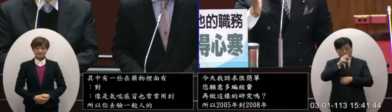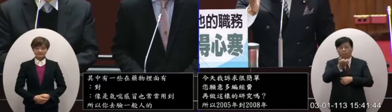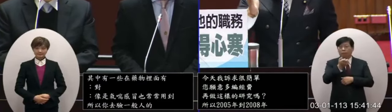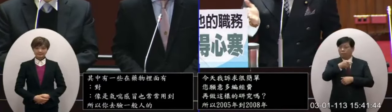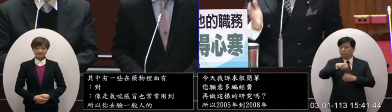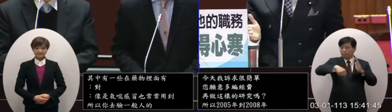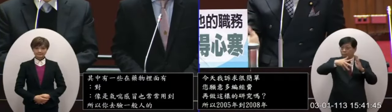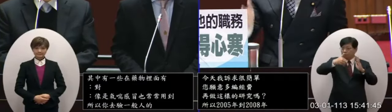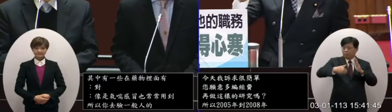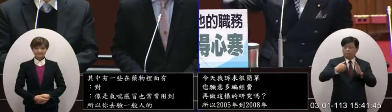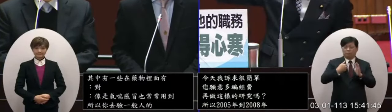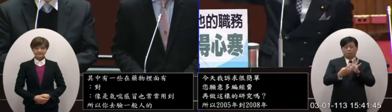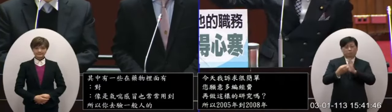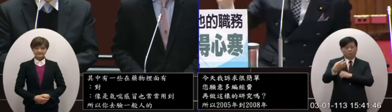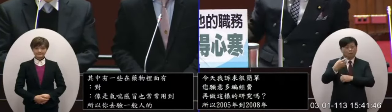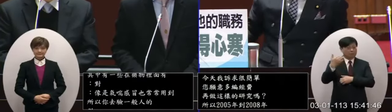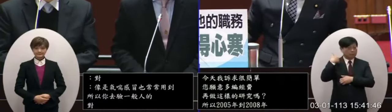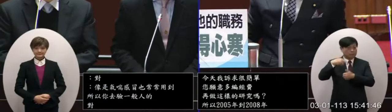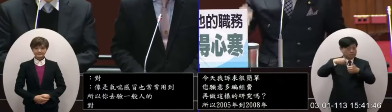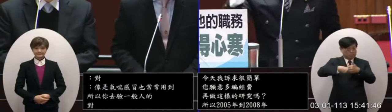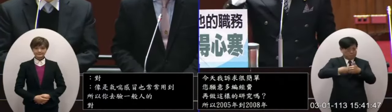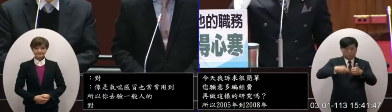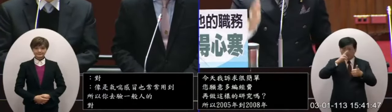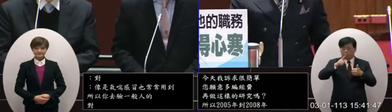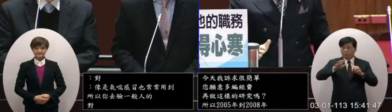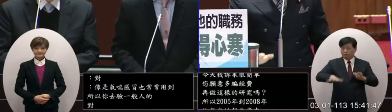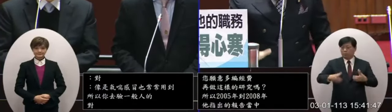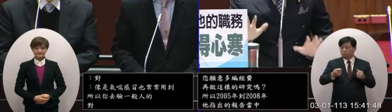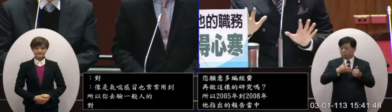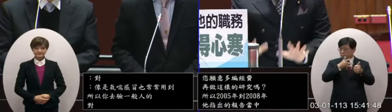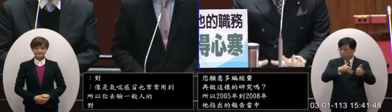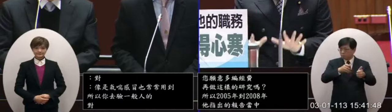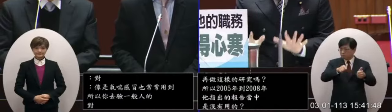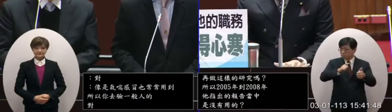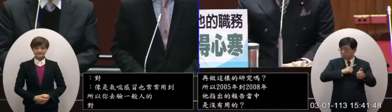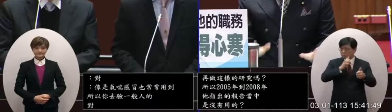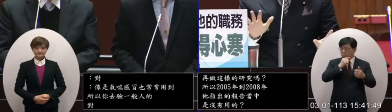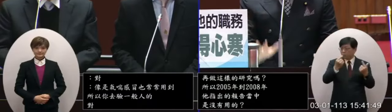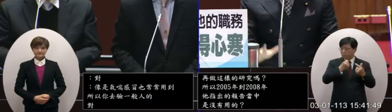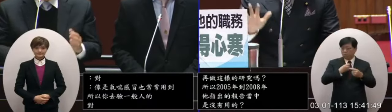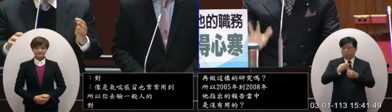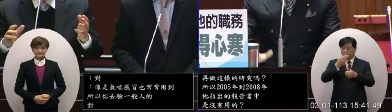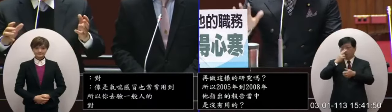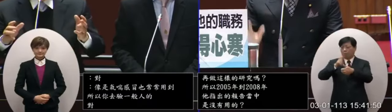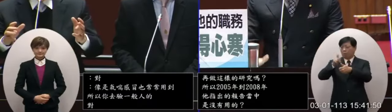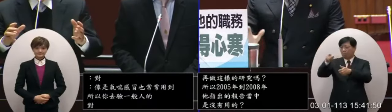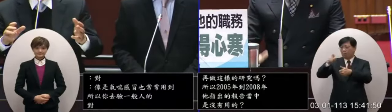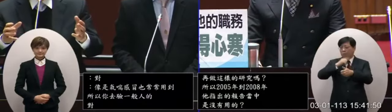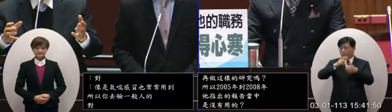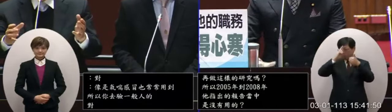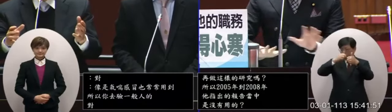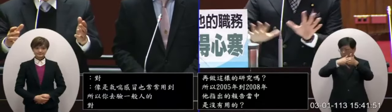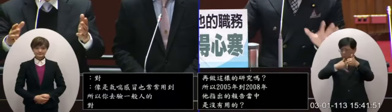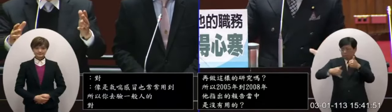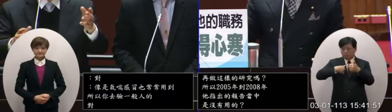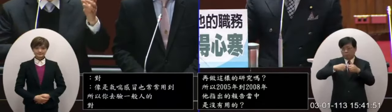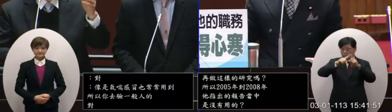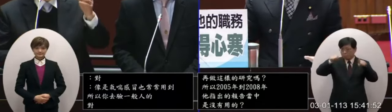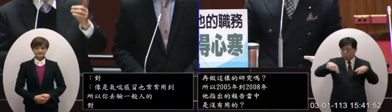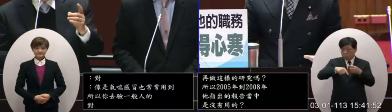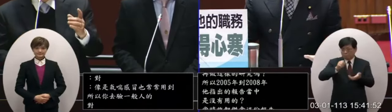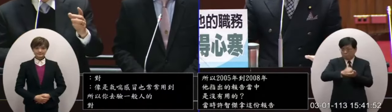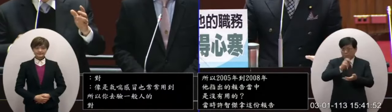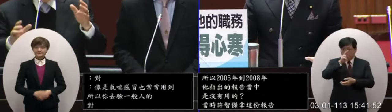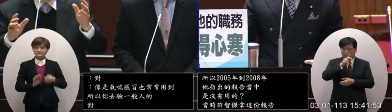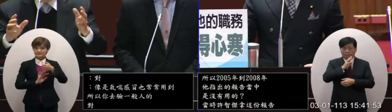刚刚院长一直跟我强调上一个委员讲的是错的，那我现在是不是您间接打脸了许志杰拿出这一份报告也不一定是对